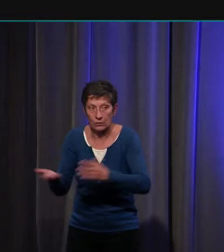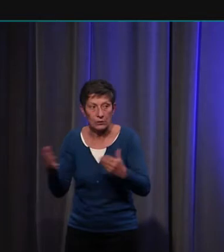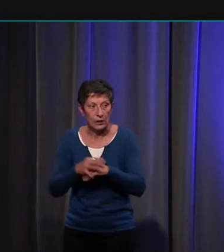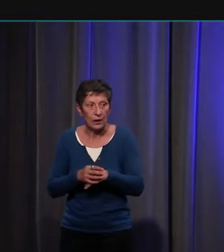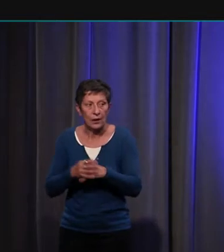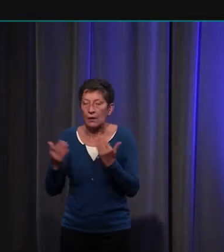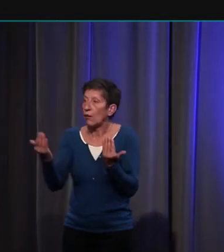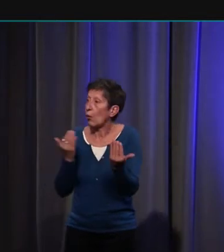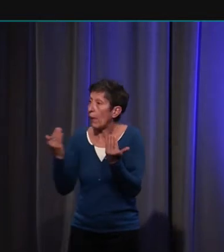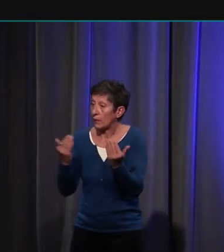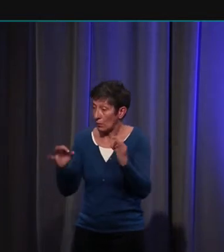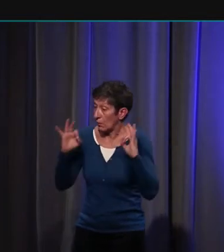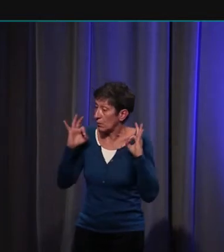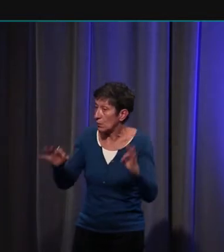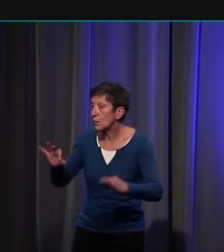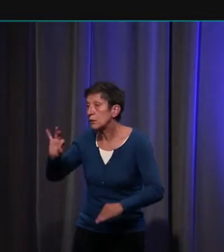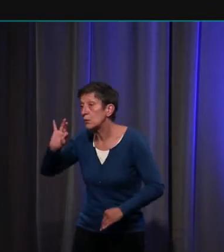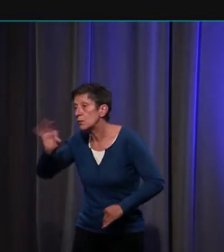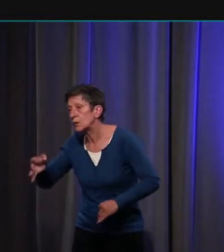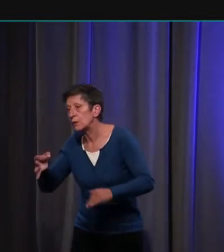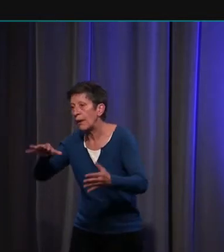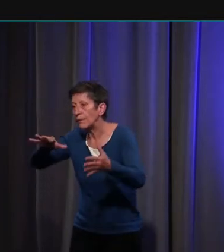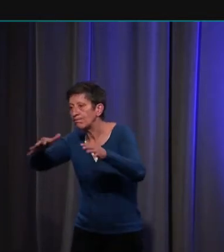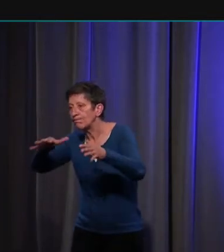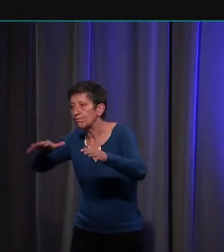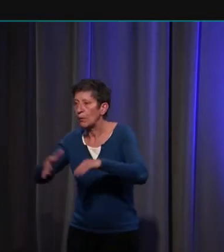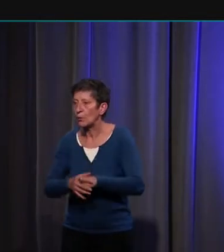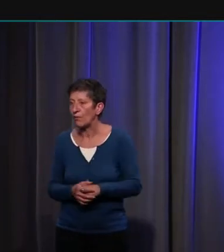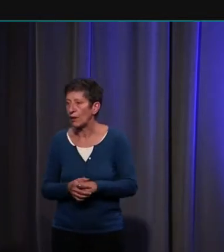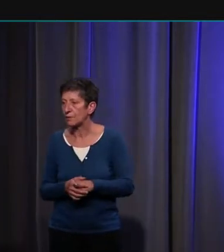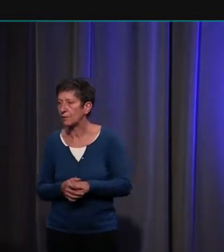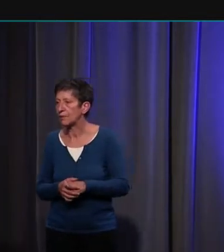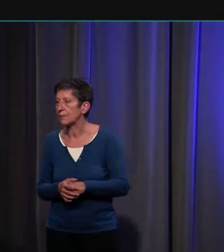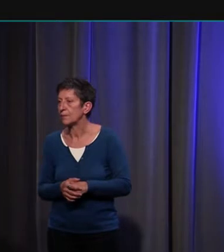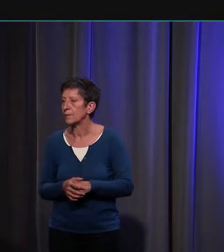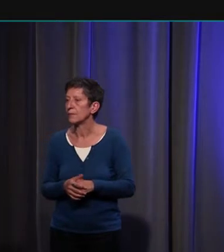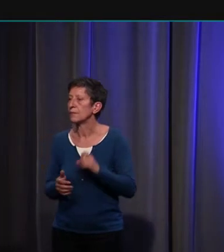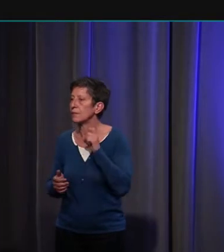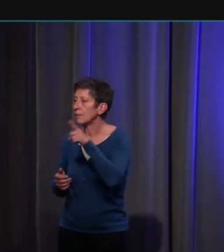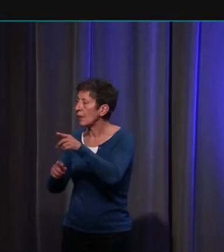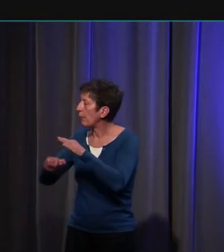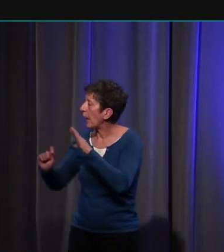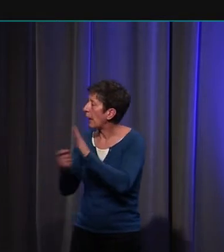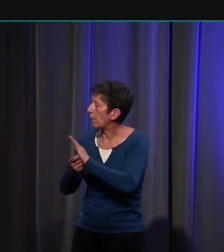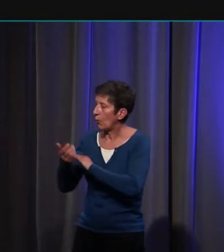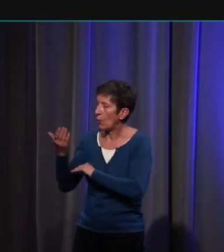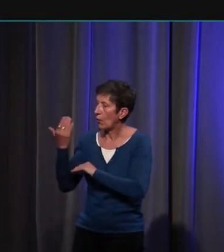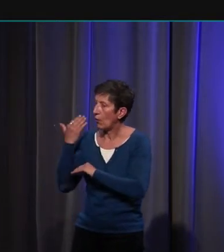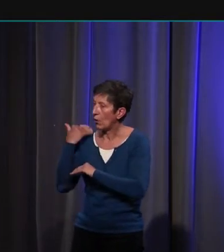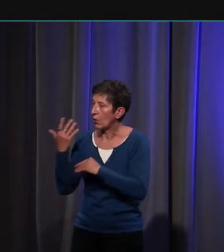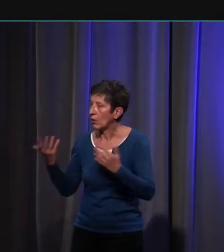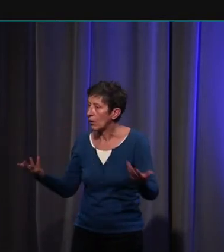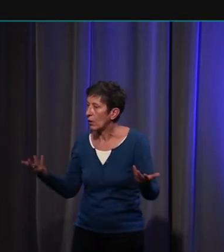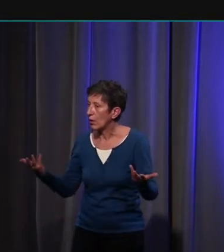certes exact n'est pas tout à fait vous voyez ce que je vais vous dire est ce que cette époque là la démarche est